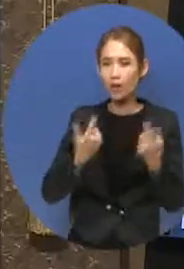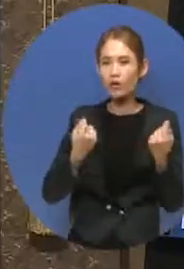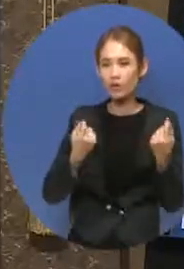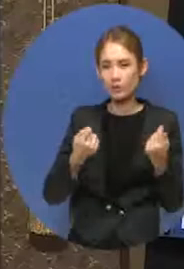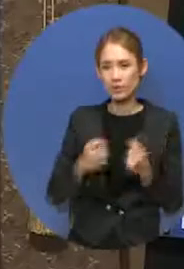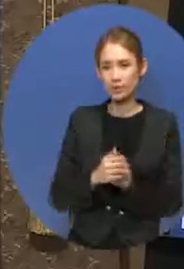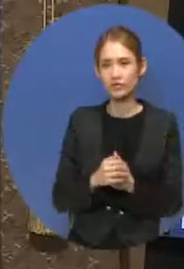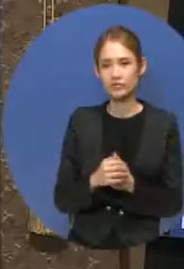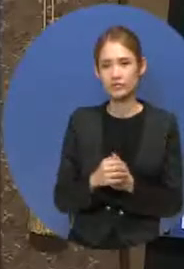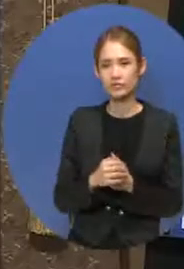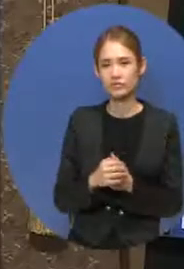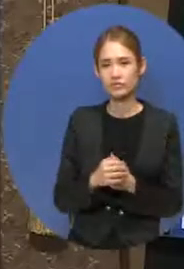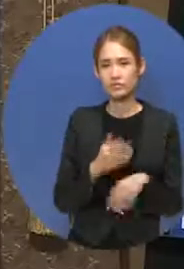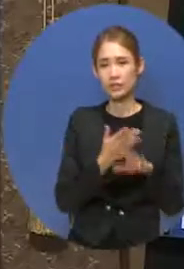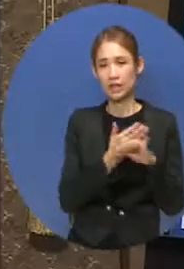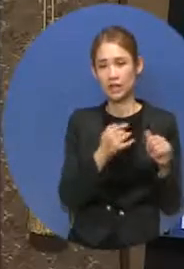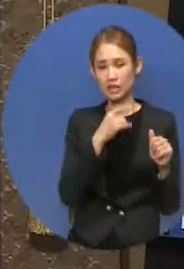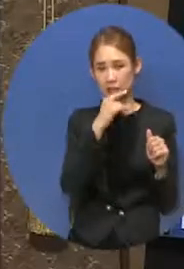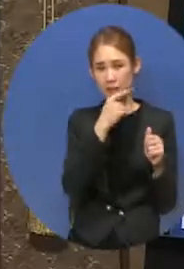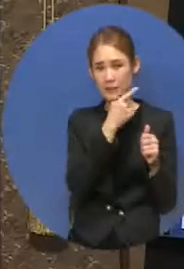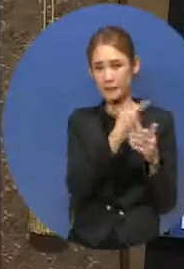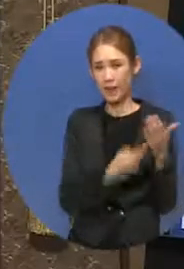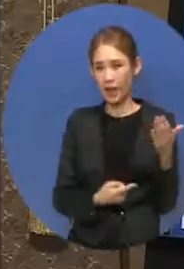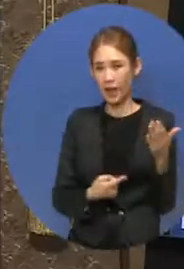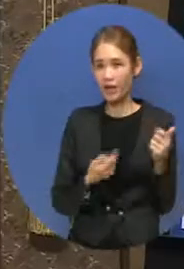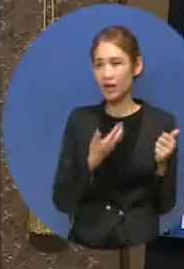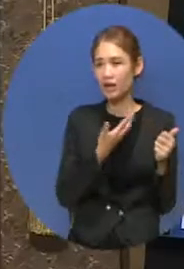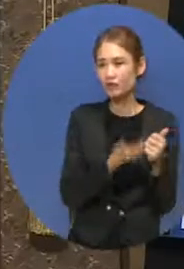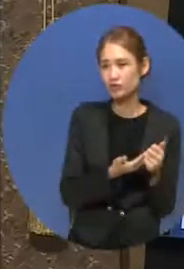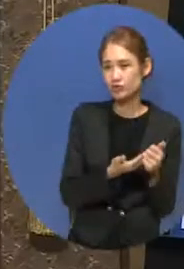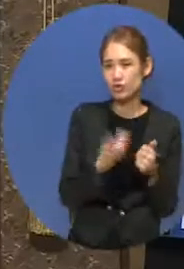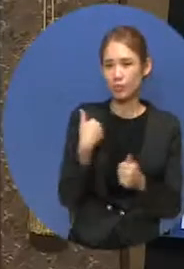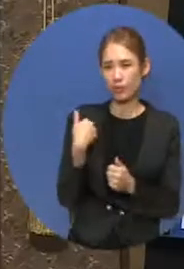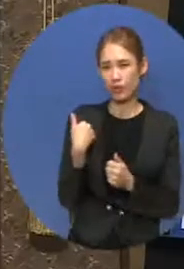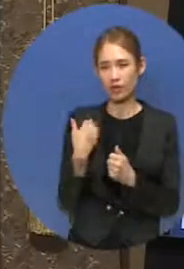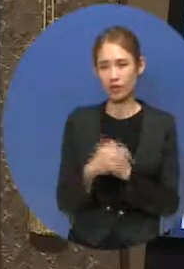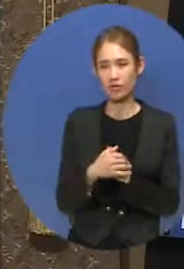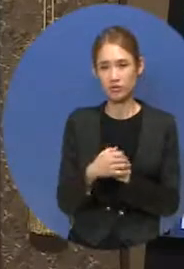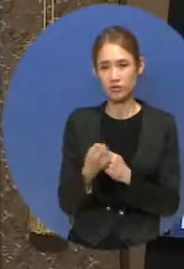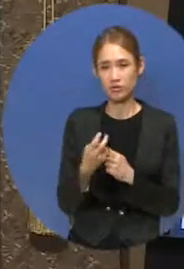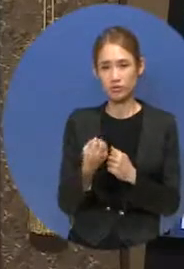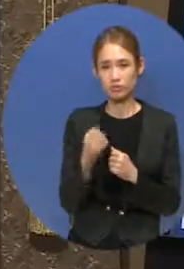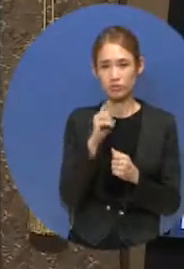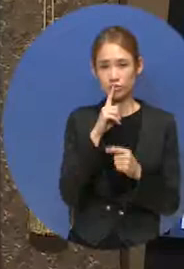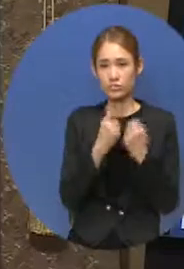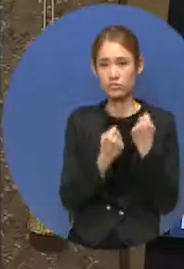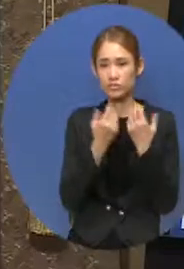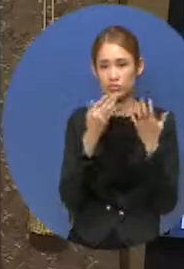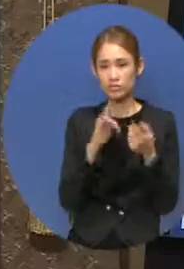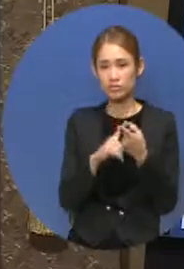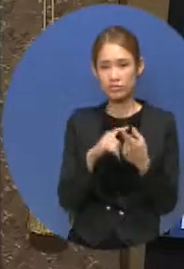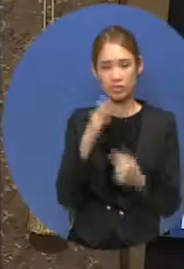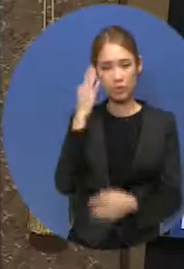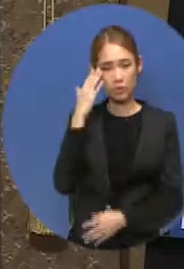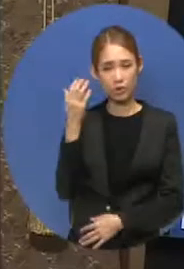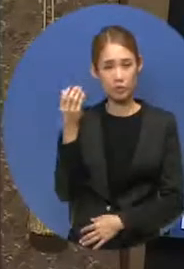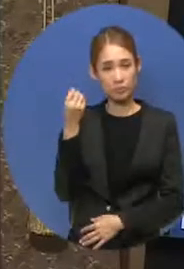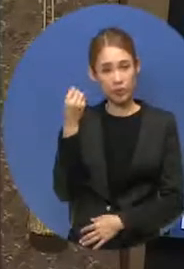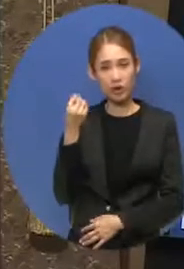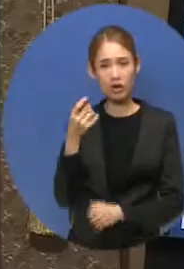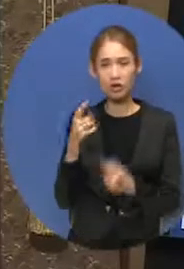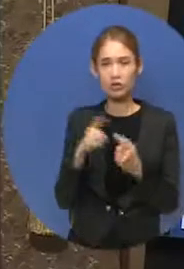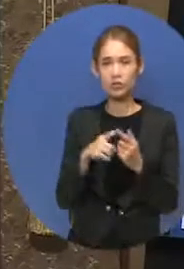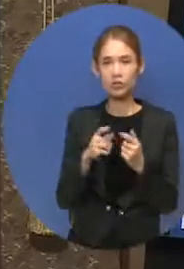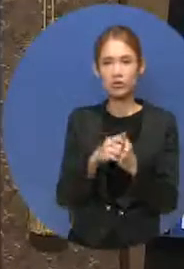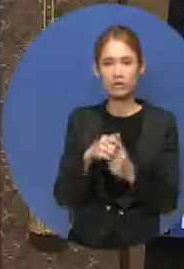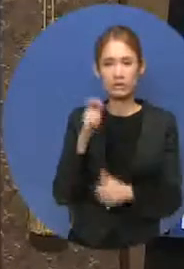거죠. 그래서 남을 해할 수 있는 폭력을 행할 수가 있고요. 그다음에 지금 말씀드린 것처럼 머리를 치거나